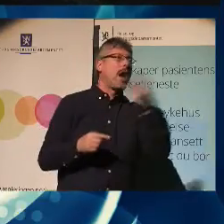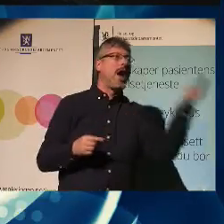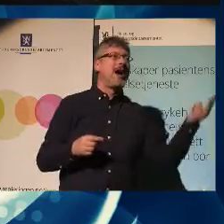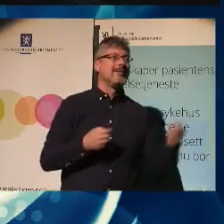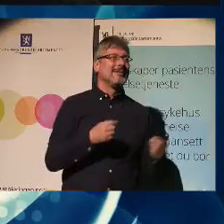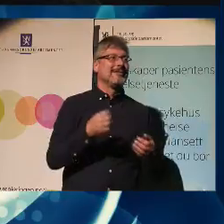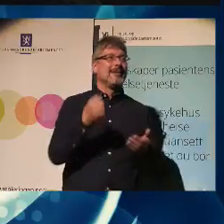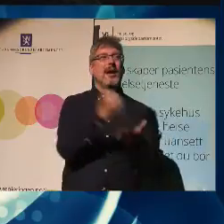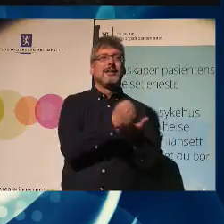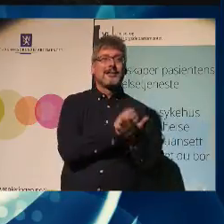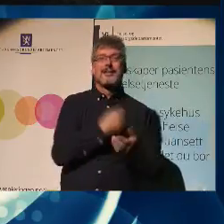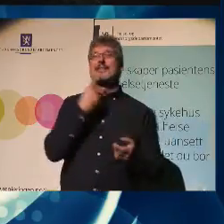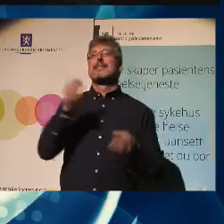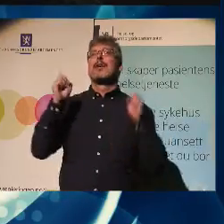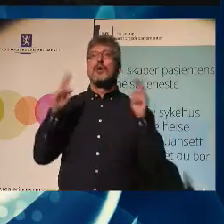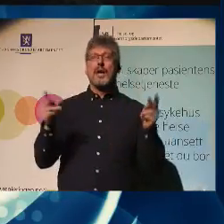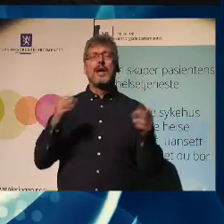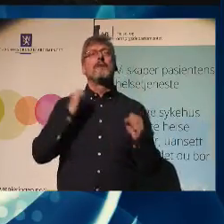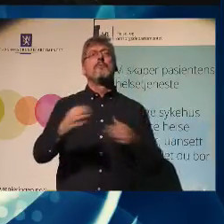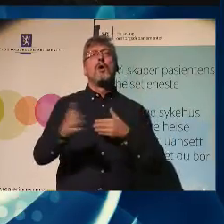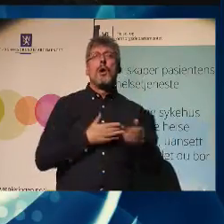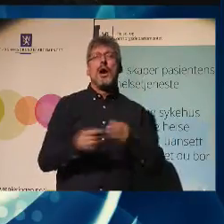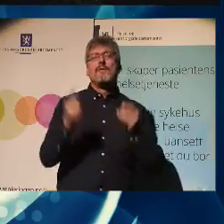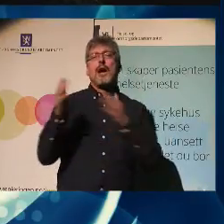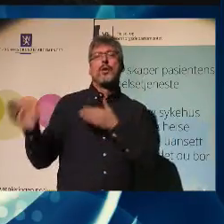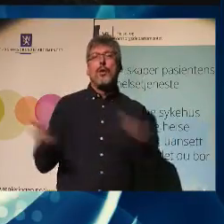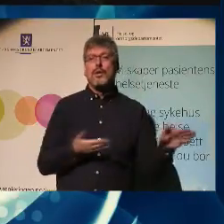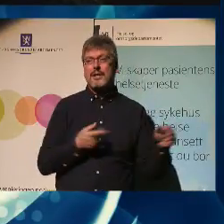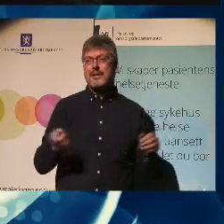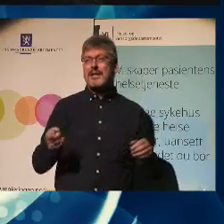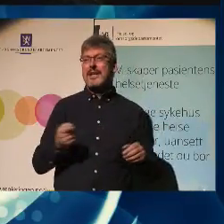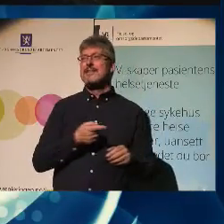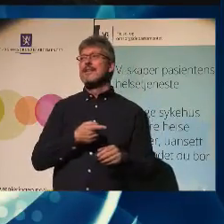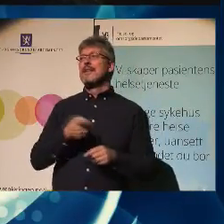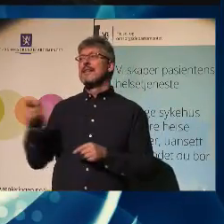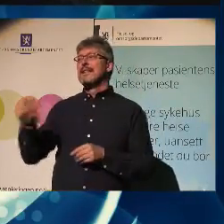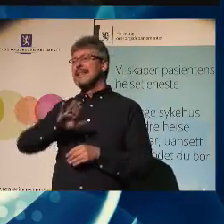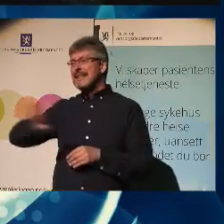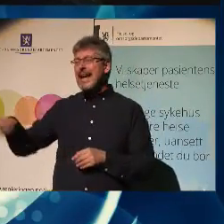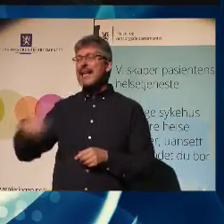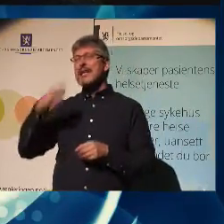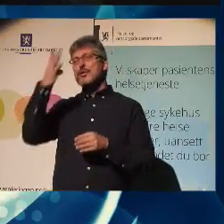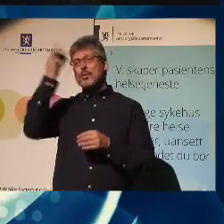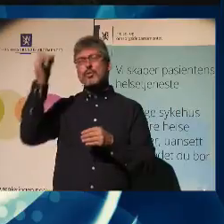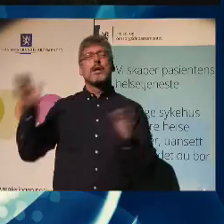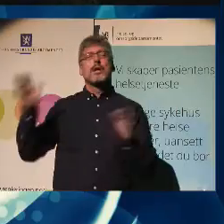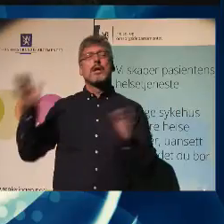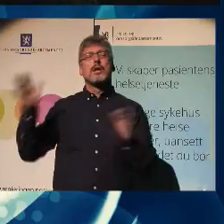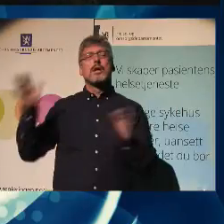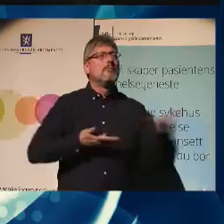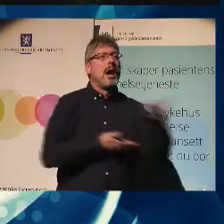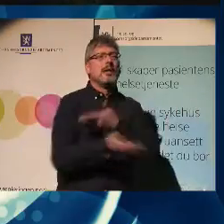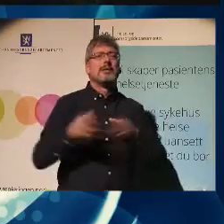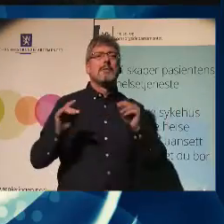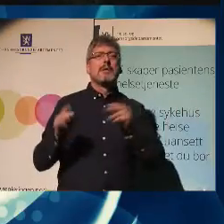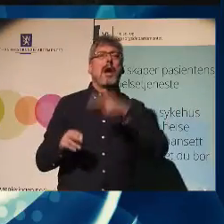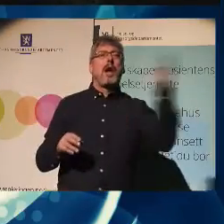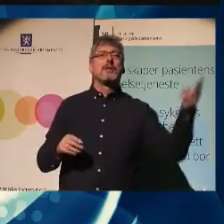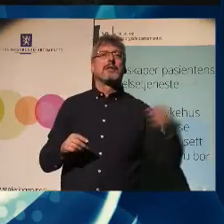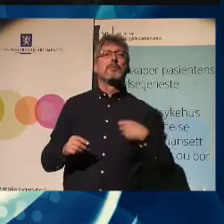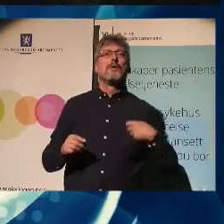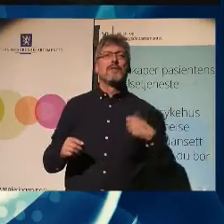enhet, til å si at ok, vi må lage en ordning for at disse kunnskap skal samhandle bedre med de andre profesjonenes kunnskap på